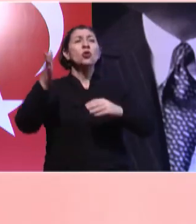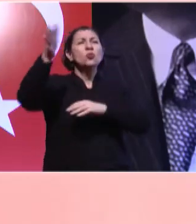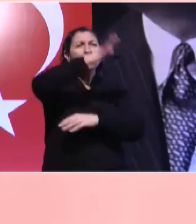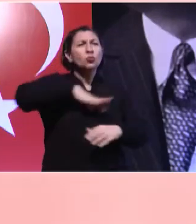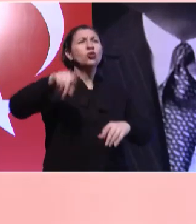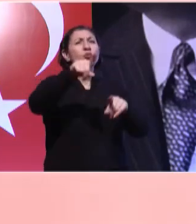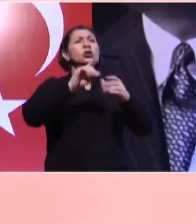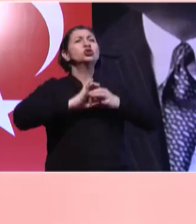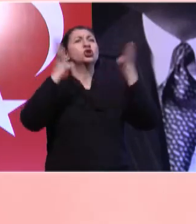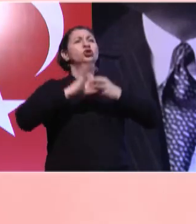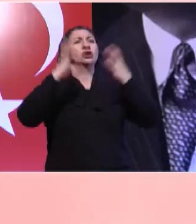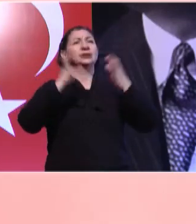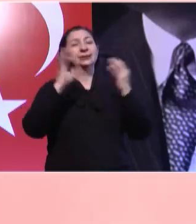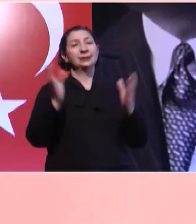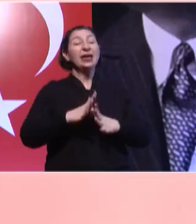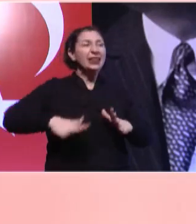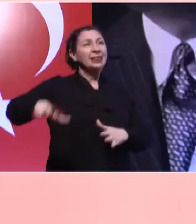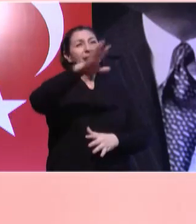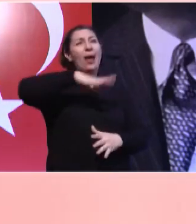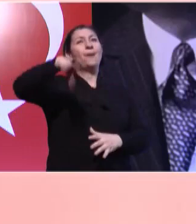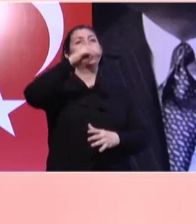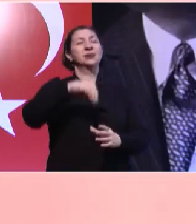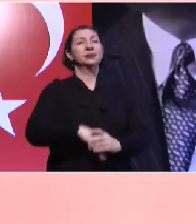bunların tamamını çözeceğiz. Tamamını.